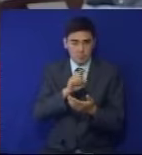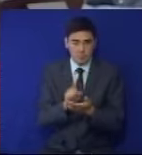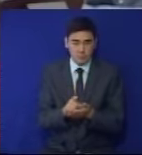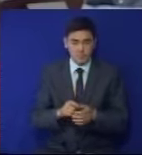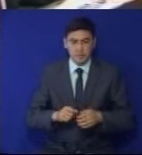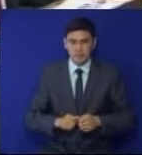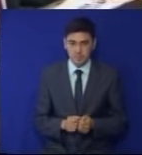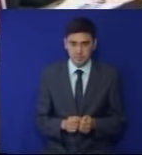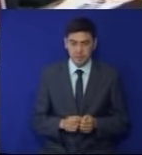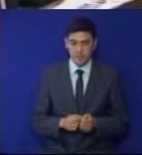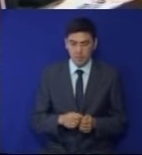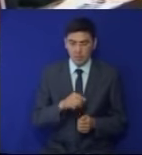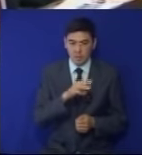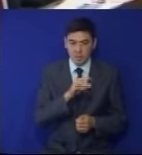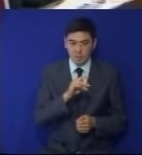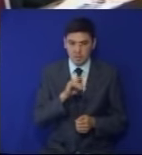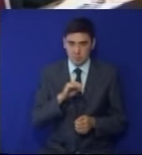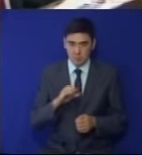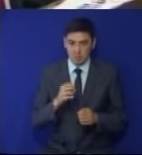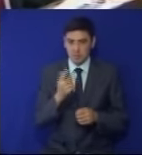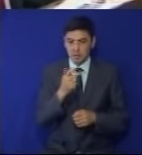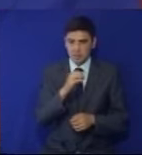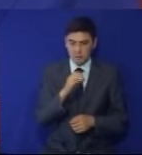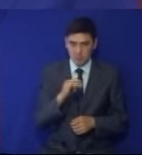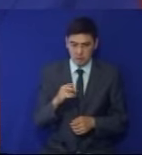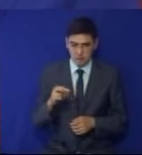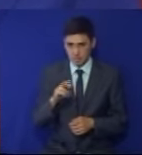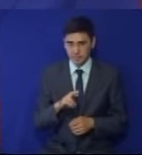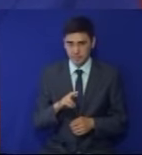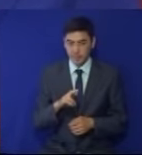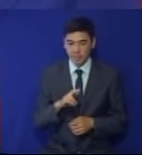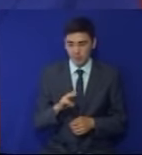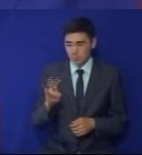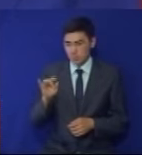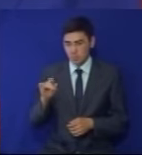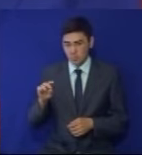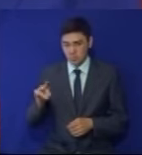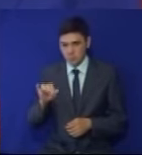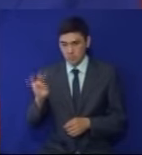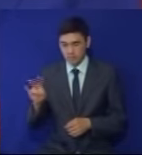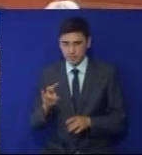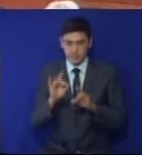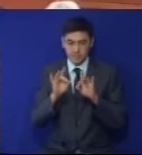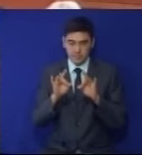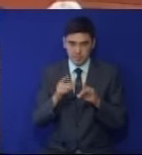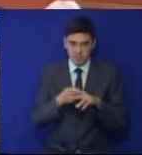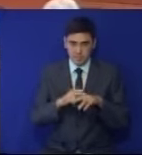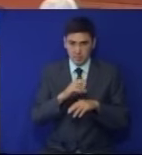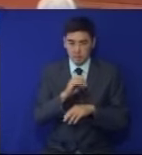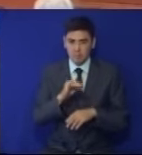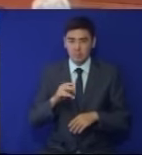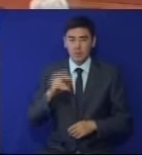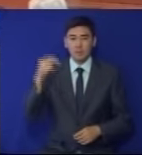шақырылған парламент мәжілісінің 3-ші сессиясының соңғы жалпы отырысы. Мәжіліс төрағасы Нұрлан Нығматулин айтуынша, бұл сессия